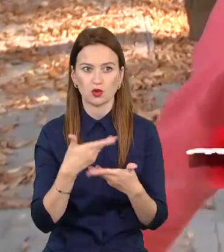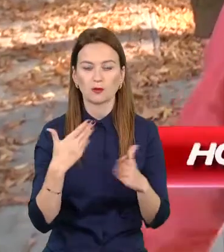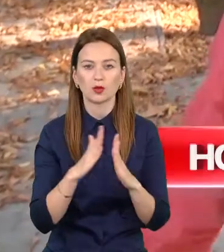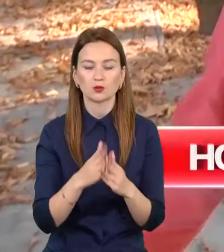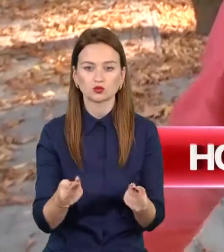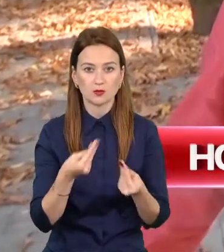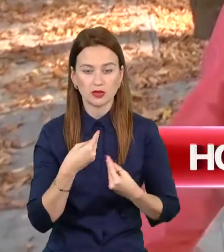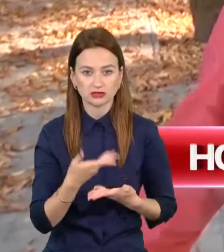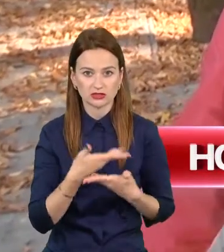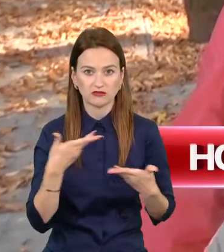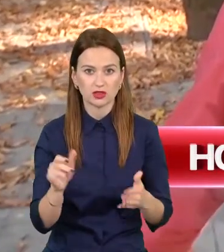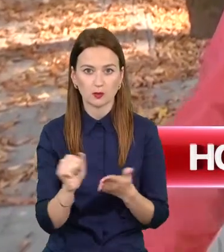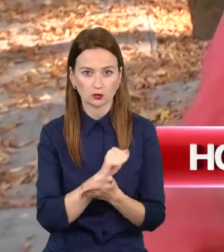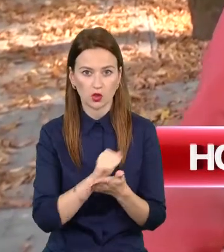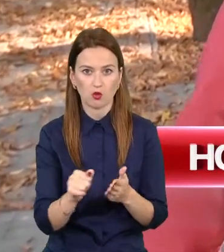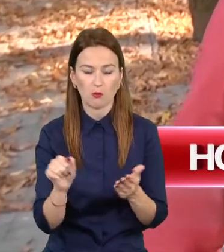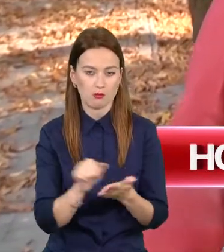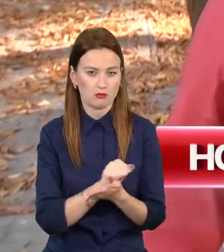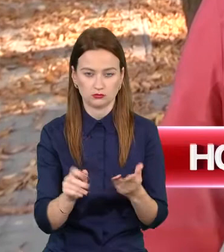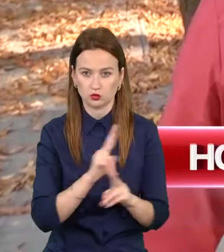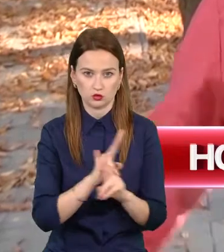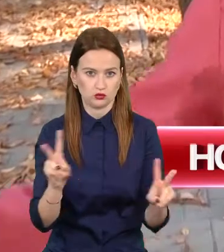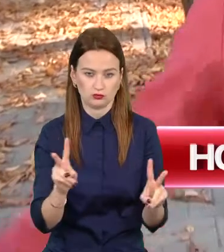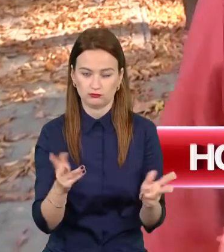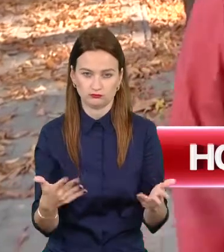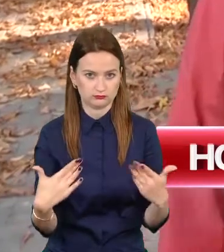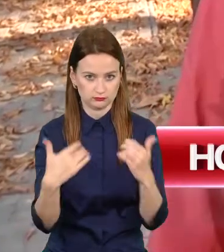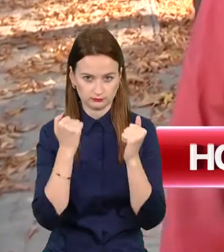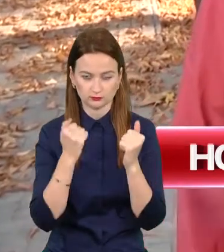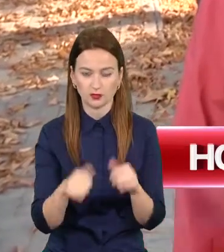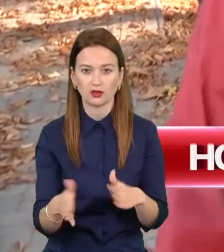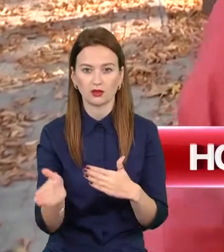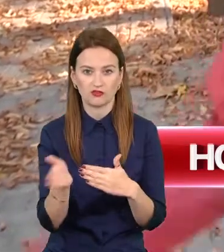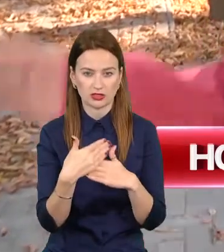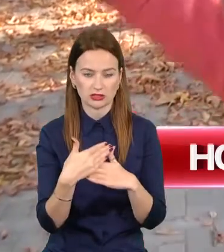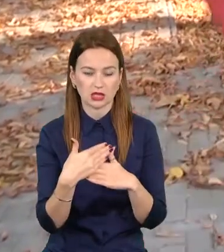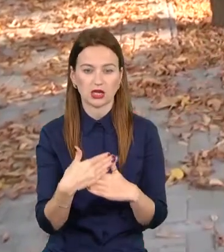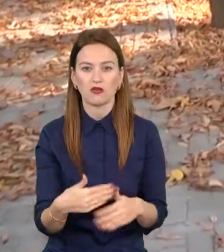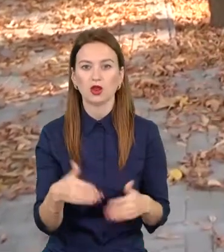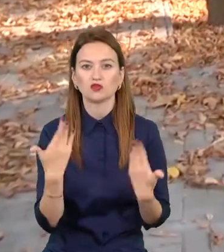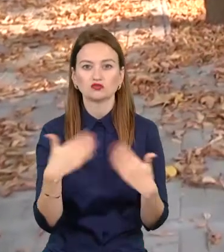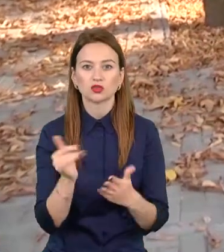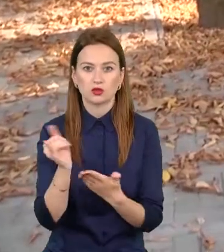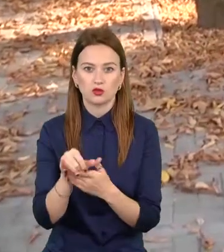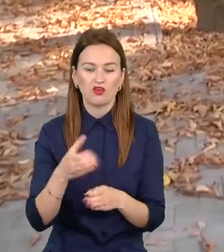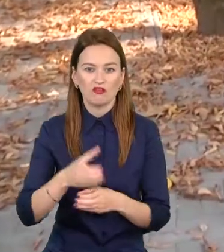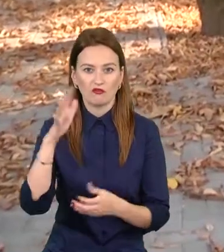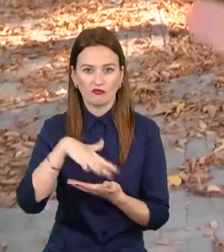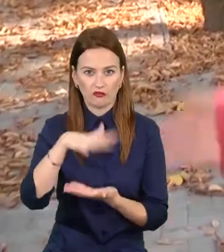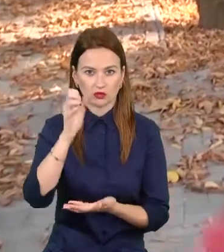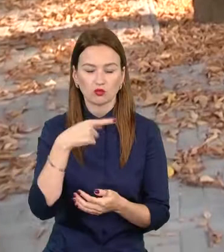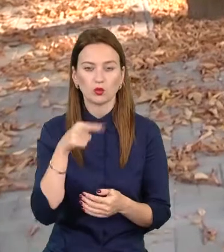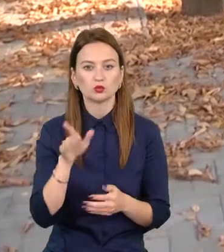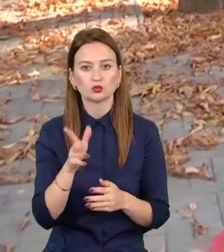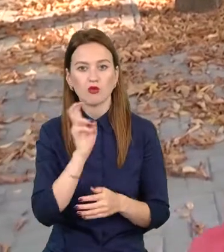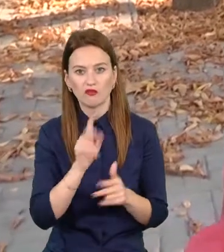просимо предоставити нам документи, папери, нам ніхто нічого не та саме. Перед нами закривають двері, вже он ставлять витяжку, кажуть, що тут буде